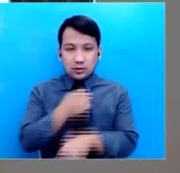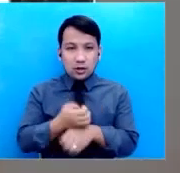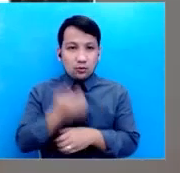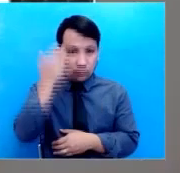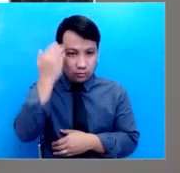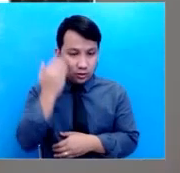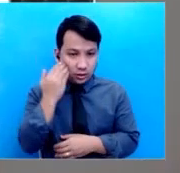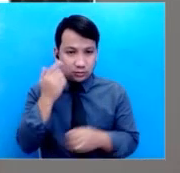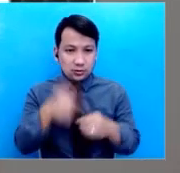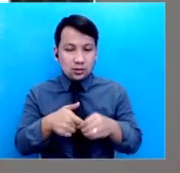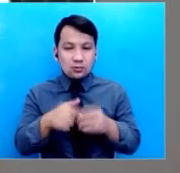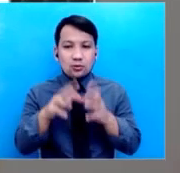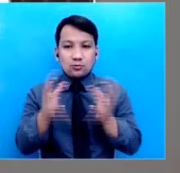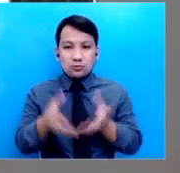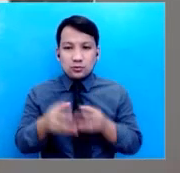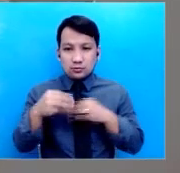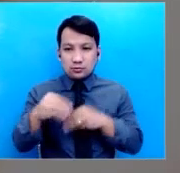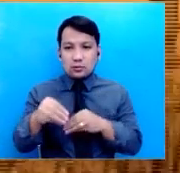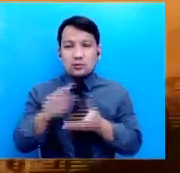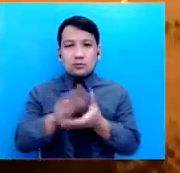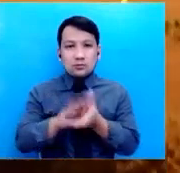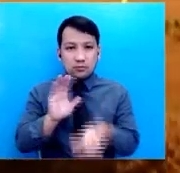world market ang dahilan ng taas presyo.